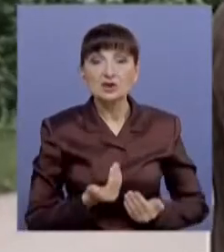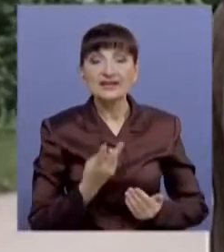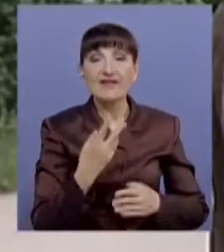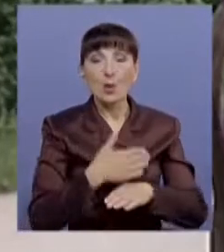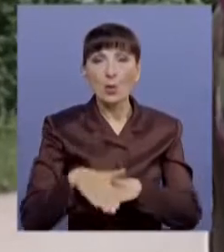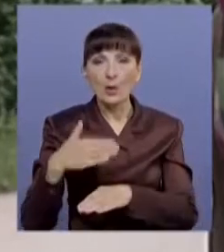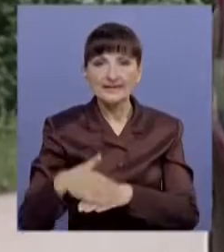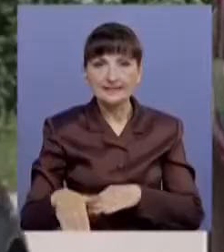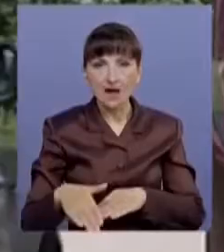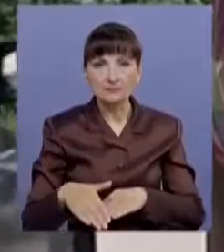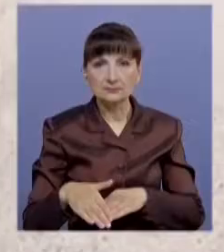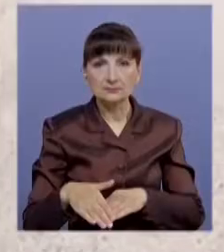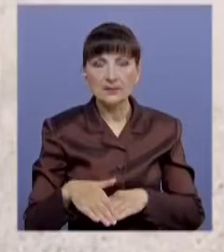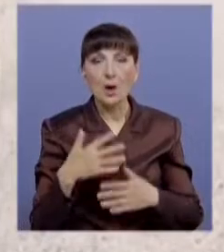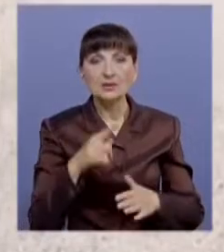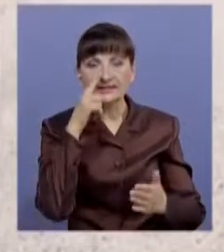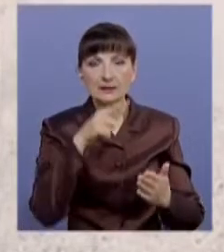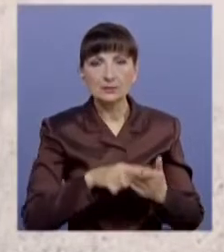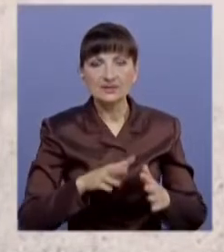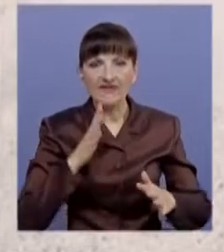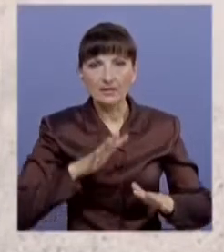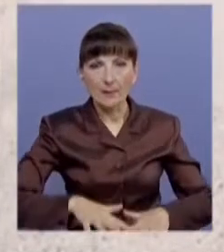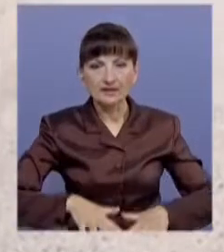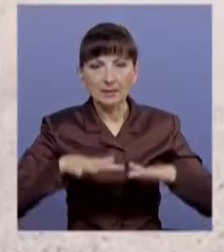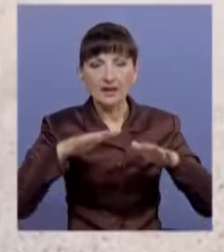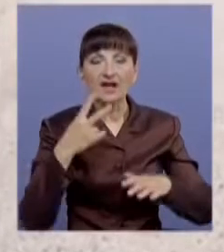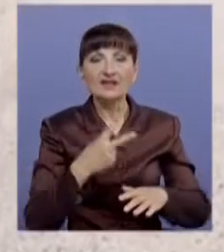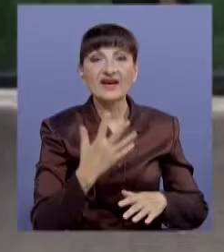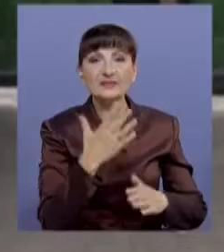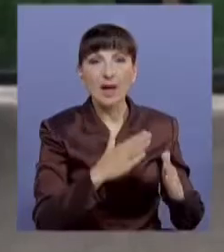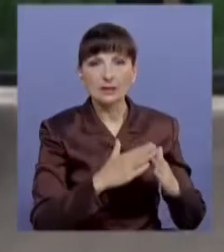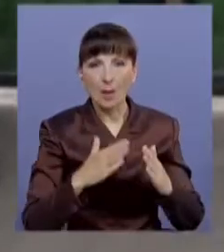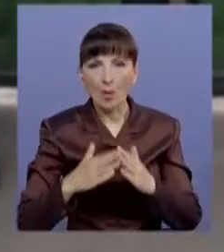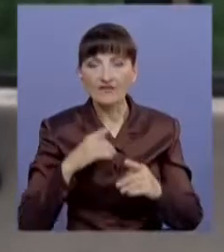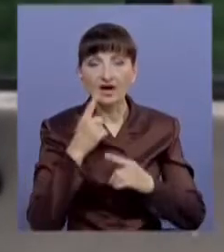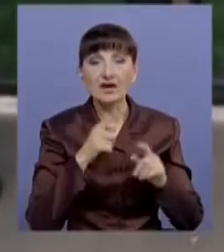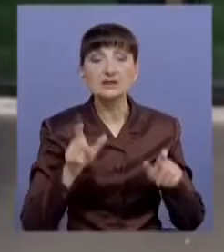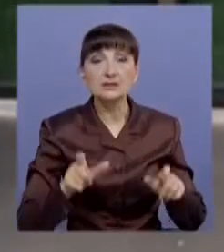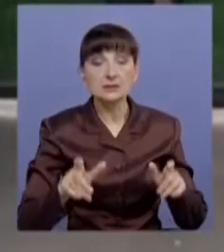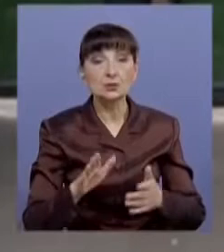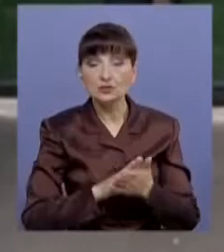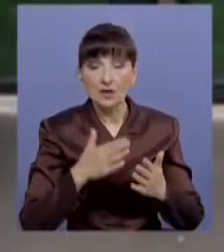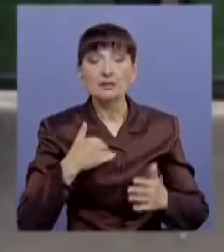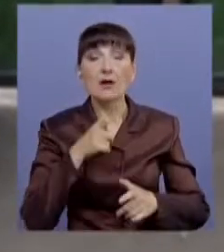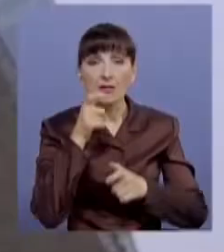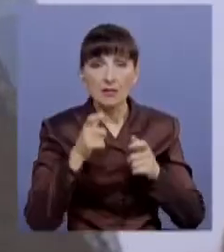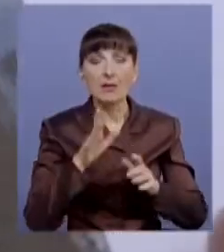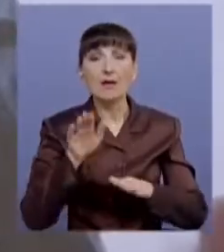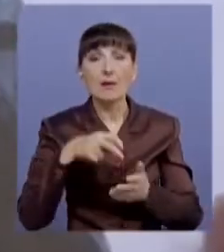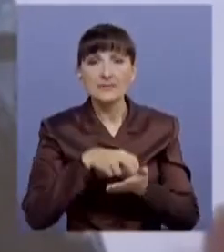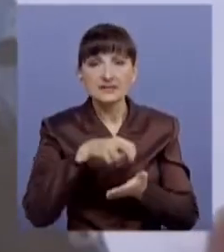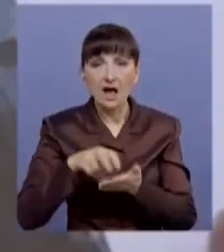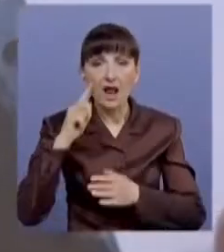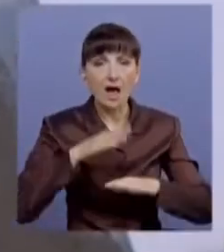улиц, Аманбухтер и Алмалы-3, столкнулись с подтоплением. А это почти 25 домов. Говорят, не сидели сложа руки, били во все колокола, писали в